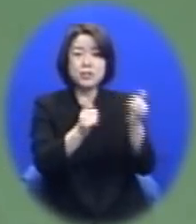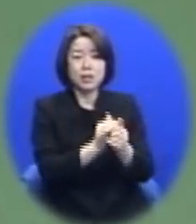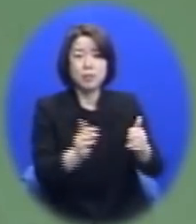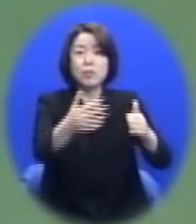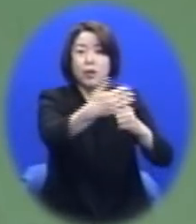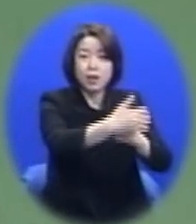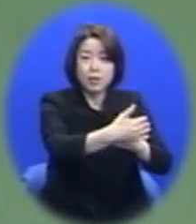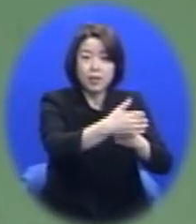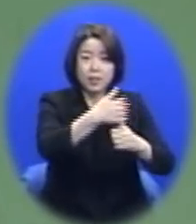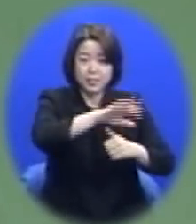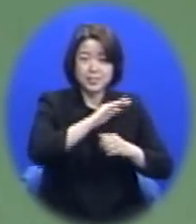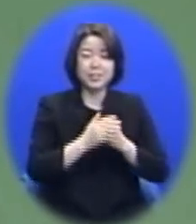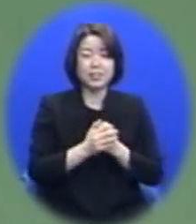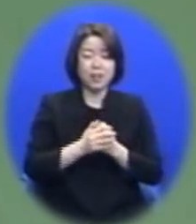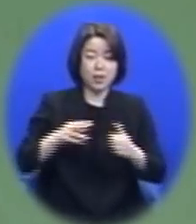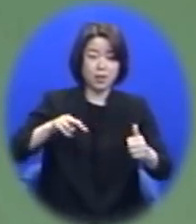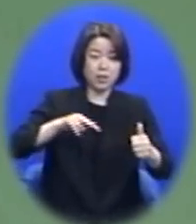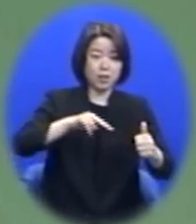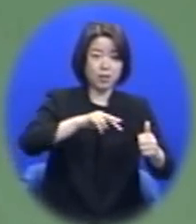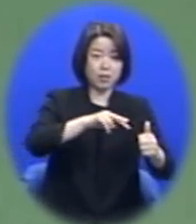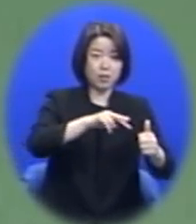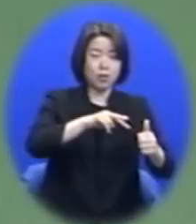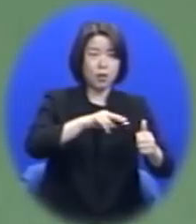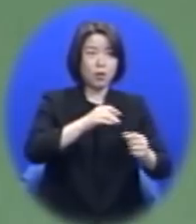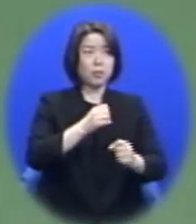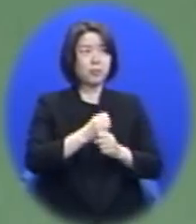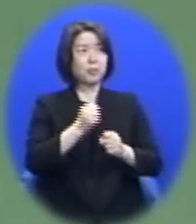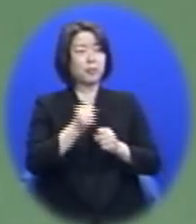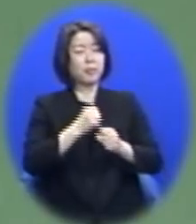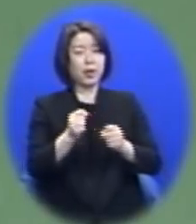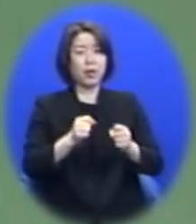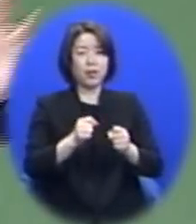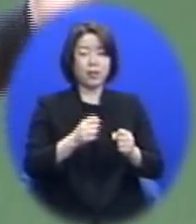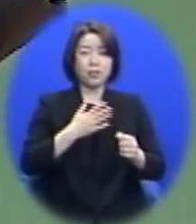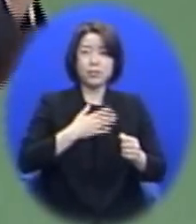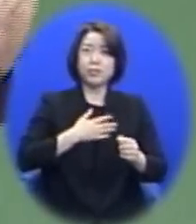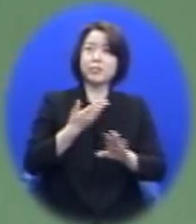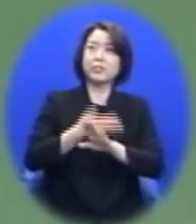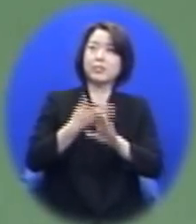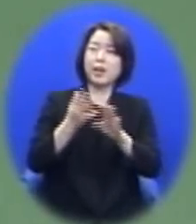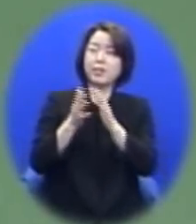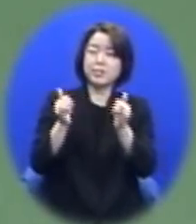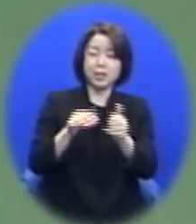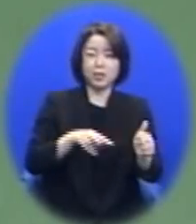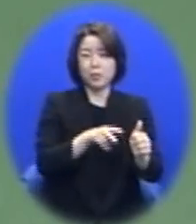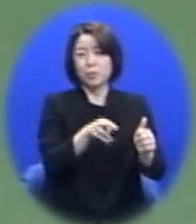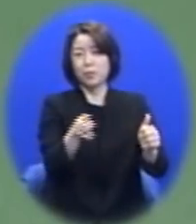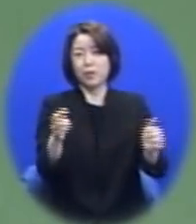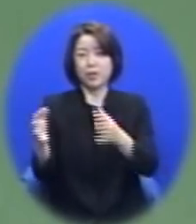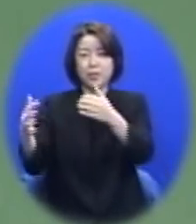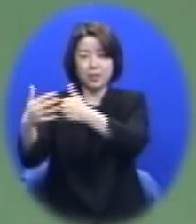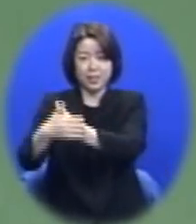거예요. 그 다가가다가 영 뻘쭘해지더라고요. 그래서 나도 그냥 다른 사람하고 안았어요.